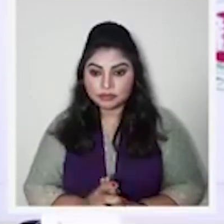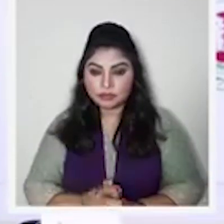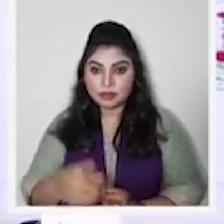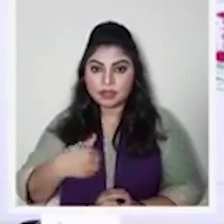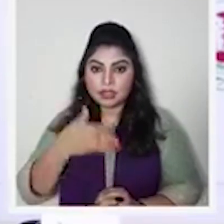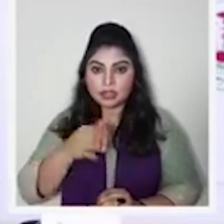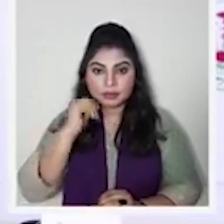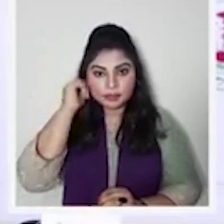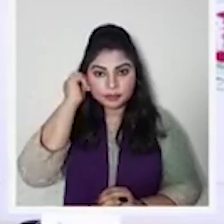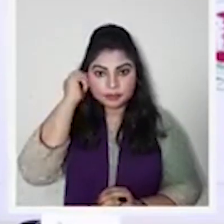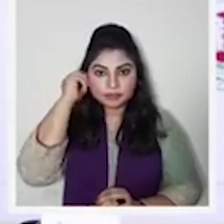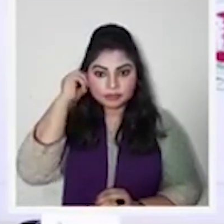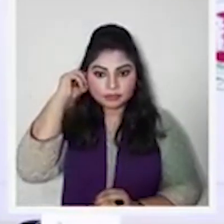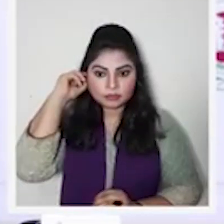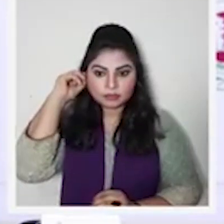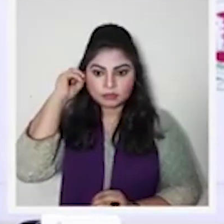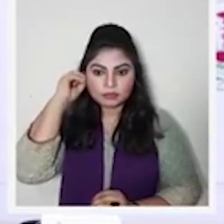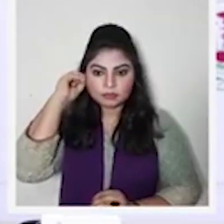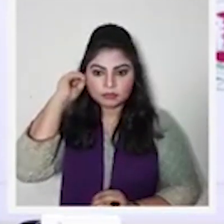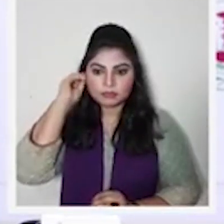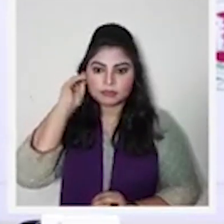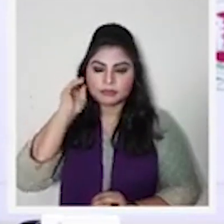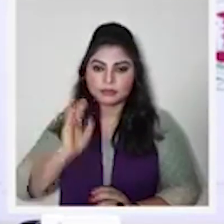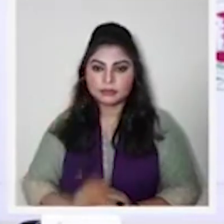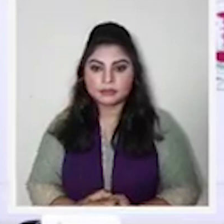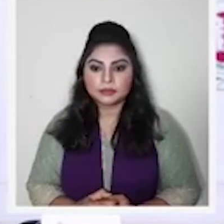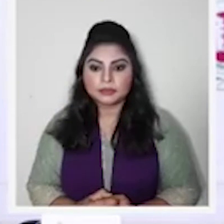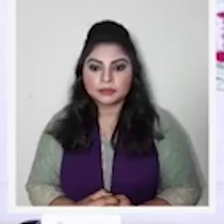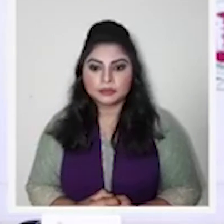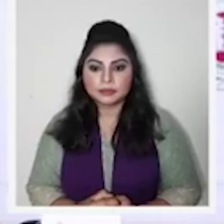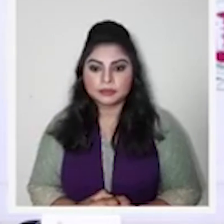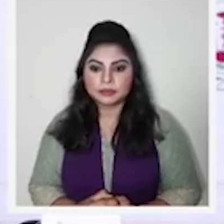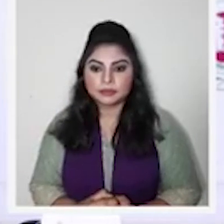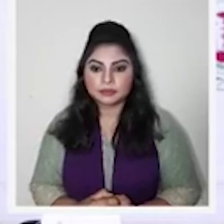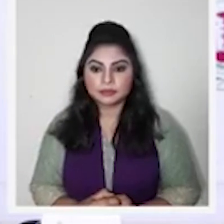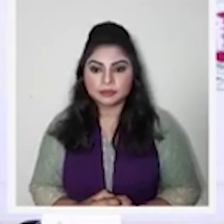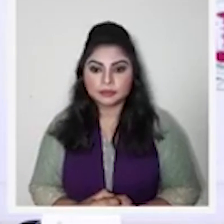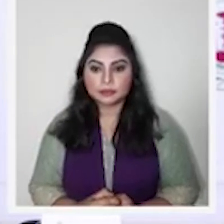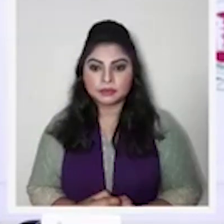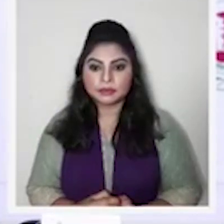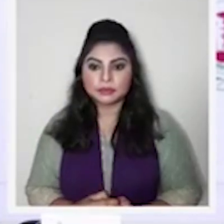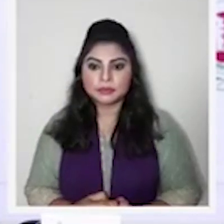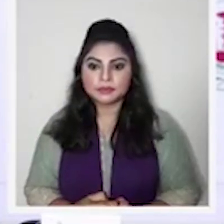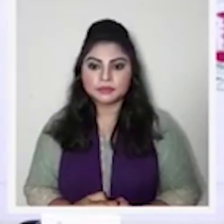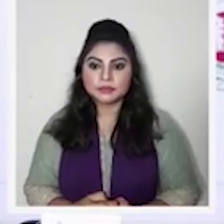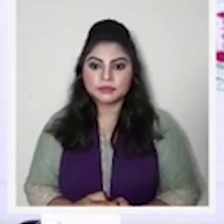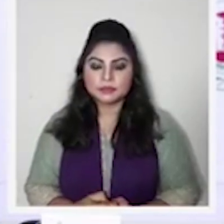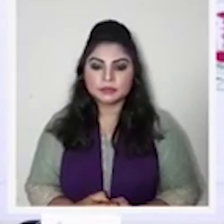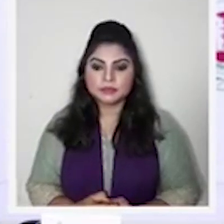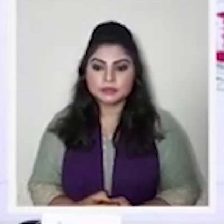ও সহকর্মীদের সাথে সামাজিক যোগাযোগের মাধ্যমে যোগাযোগ রাখুন, তবে এক্ষেত্রে অবশ্যই নির্দিষ্ট সময় মেনে